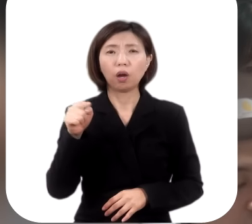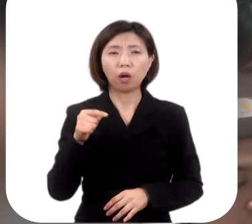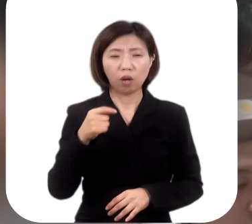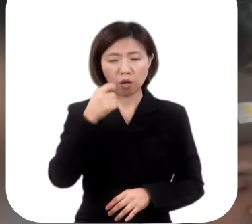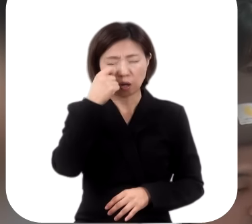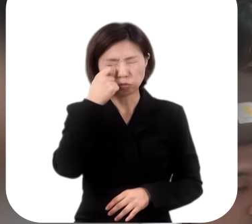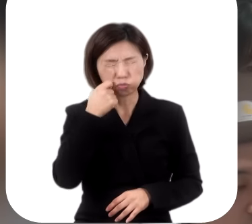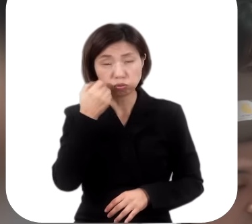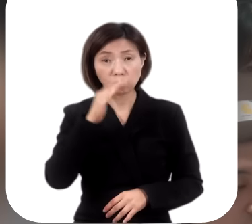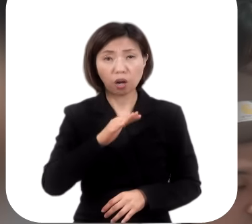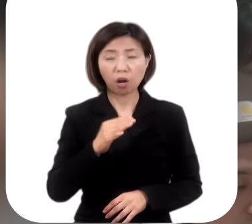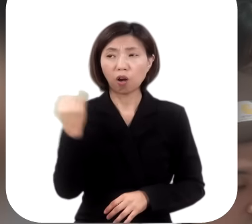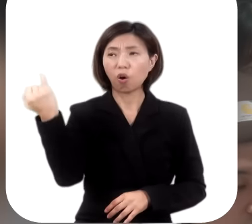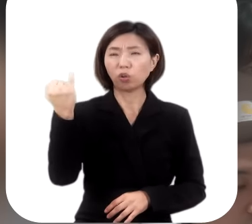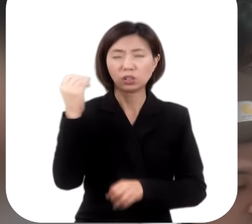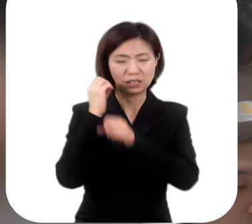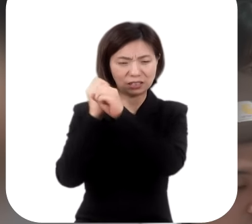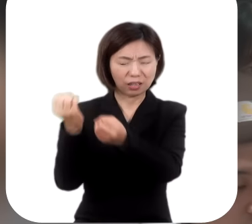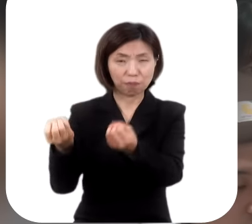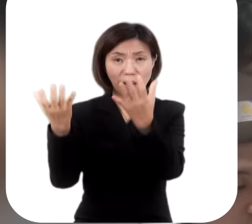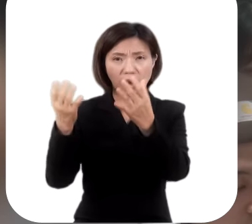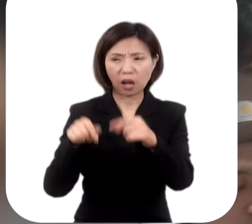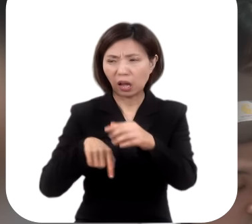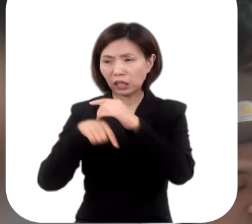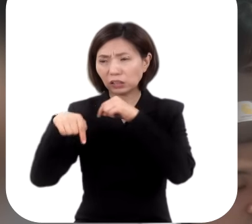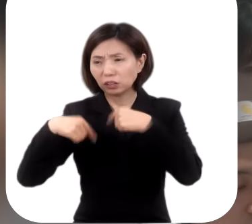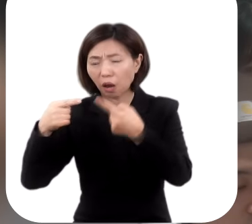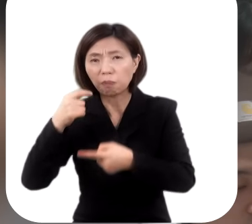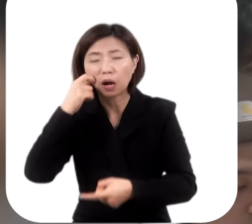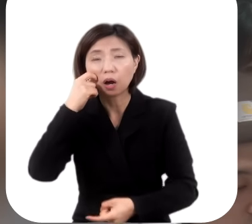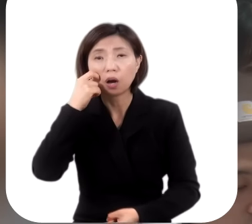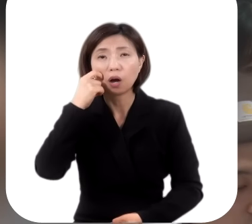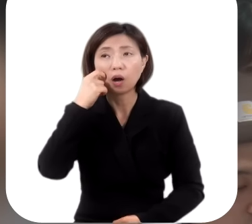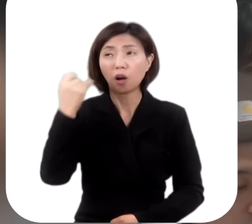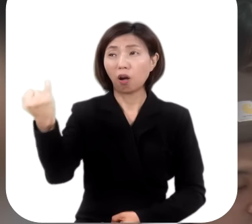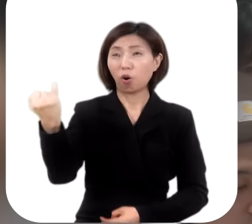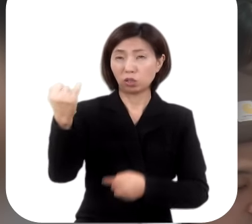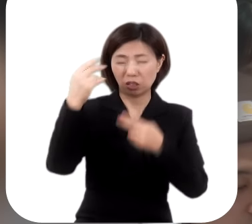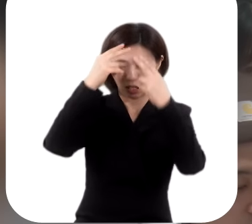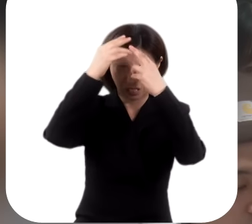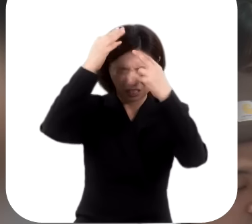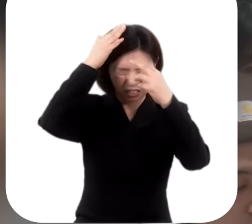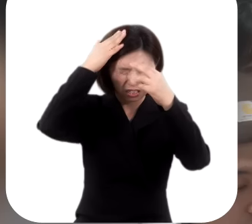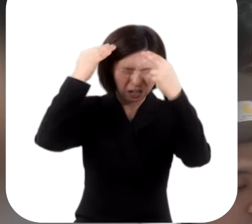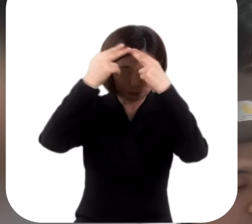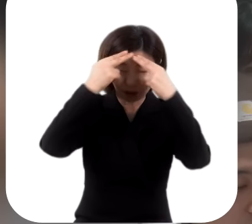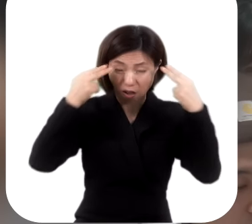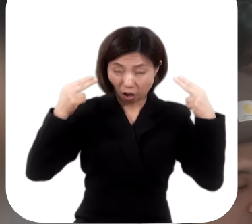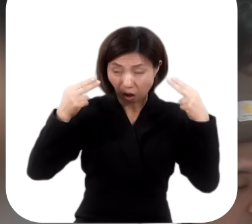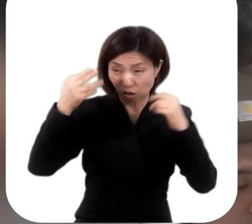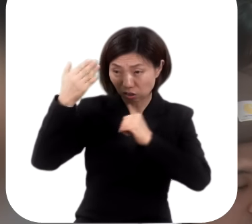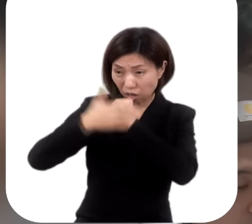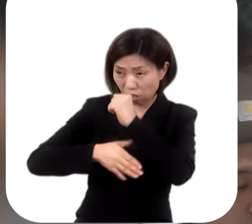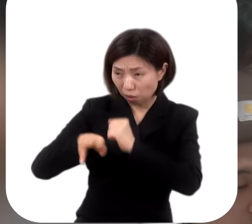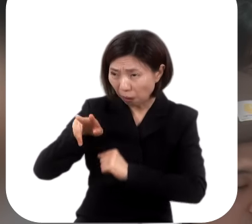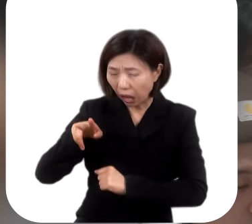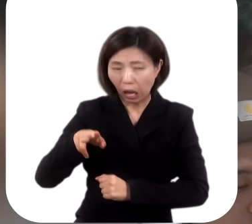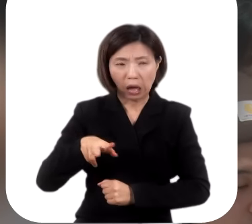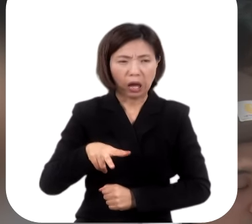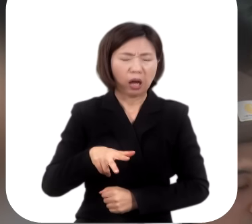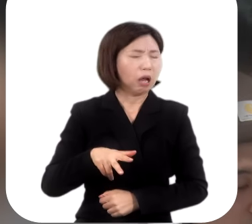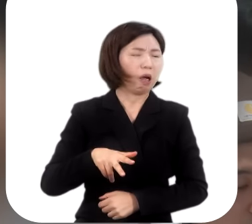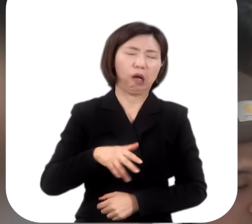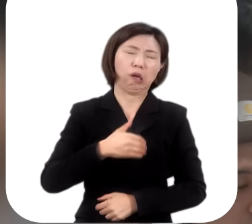이런 생각이 드는 거예요, 이제. 그래서 저는 그 언니 장례식장에 차마 갈 수가 없었어요. 그 언니 그 영정사진을 마주하고 그